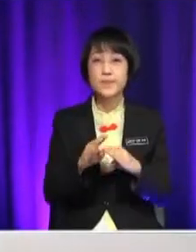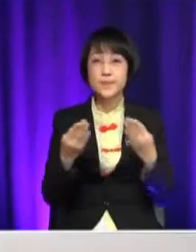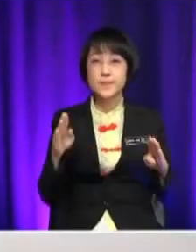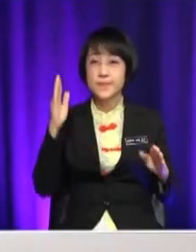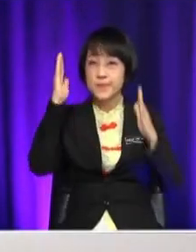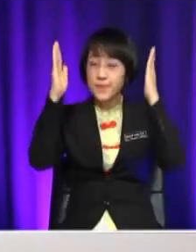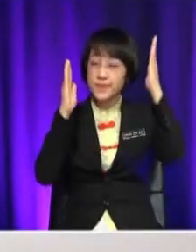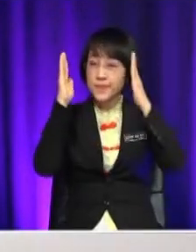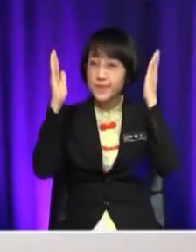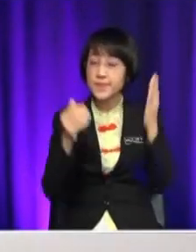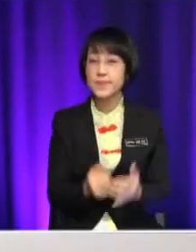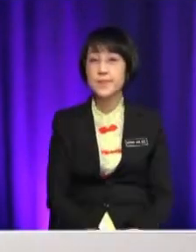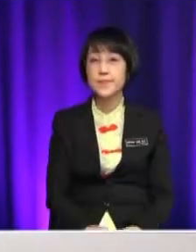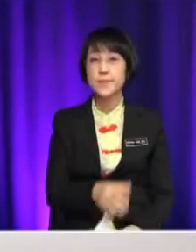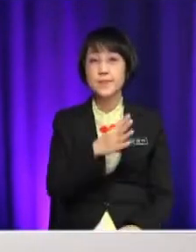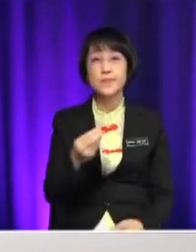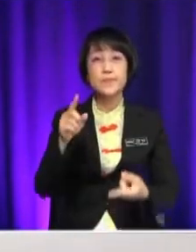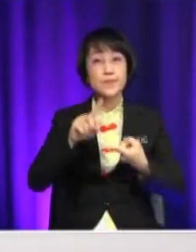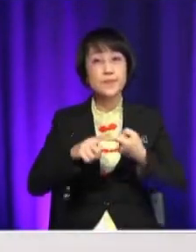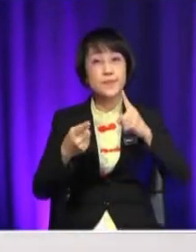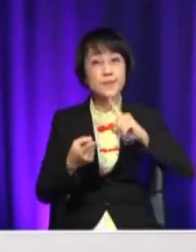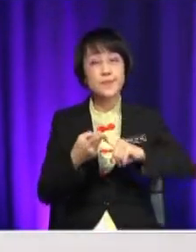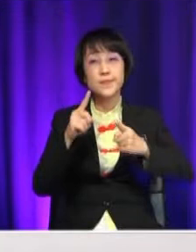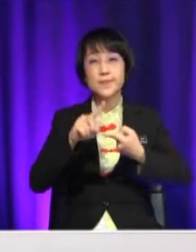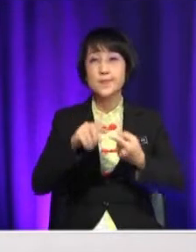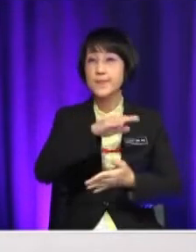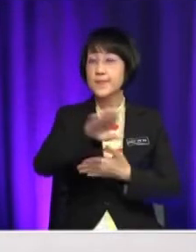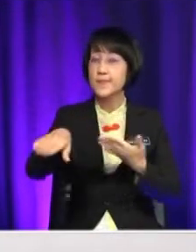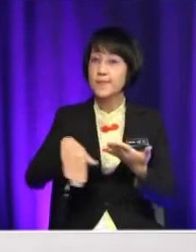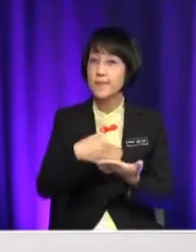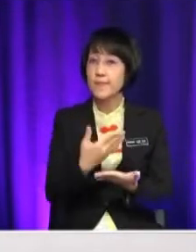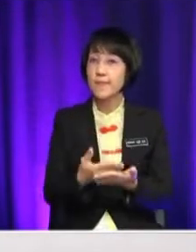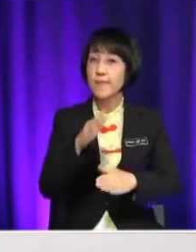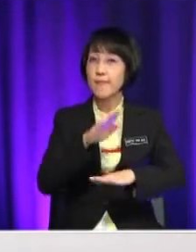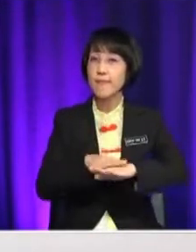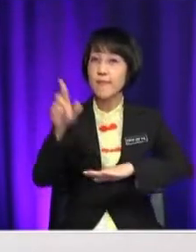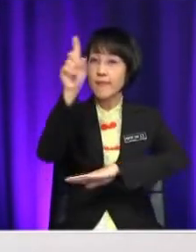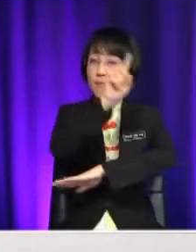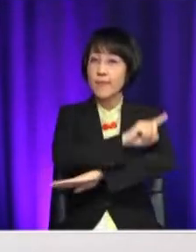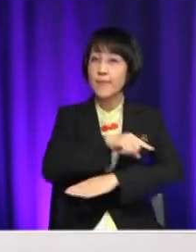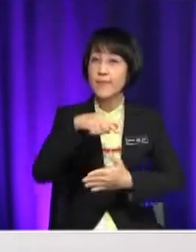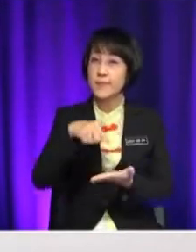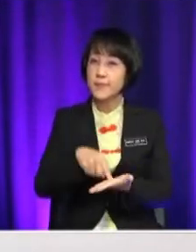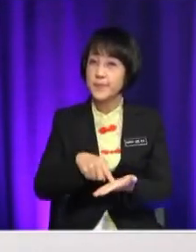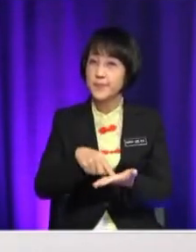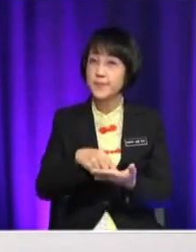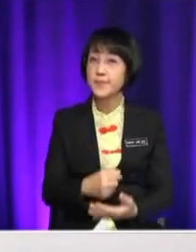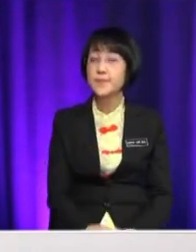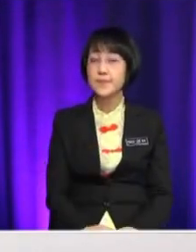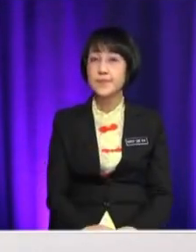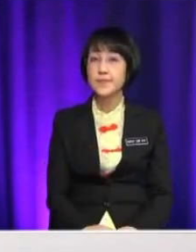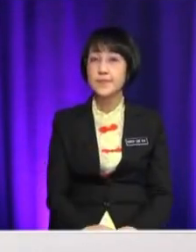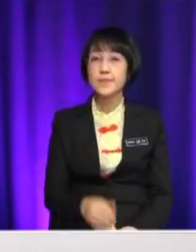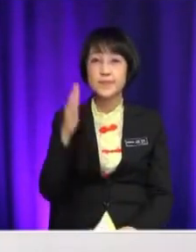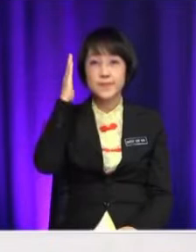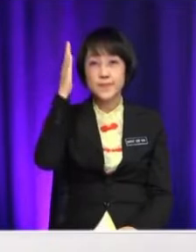dan seterusnya rakan-rakan seperjuangan sekalian. Pada hari ini saya Nurul Amalina binti Muhammad Saleh